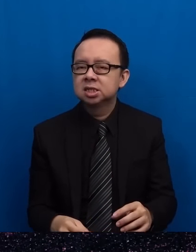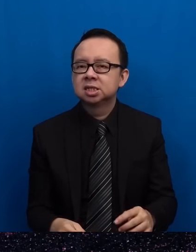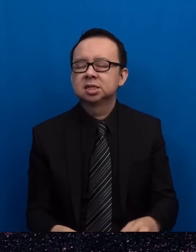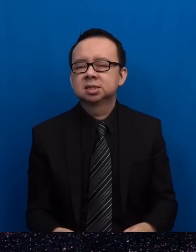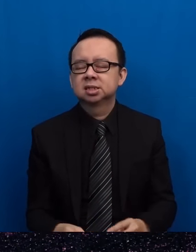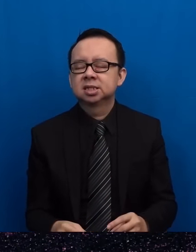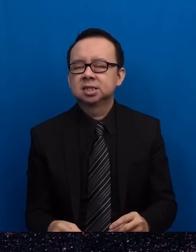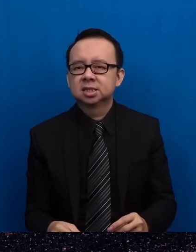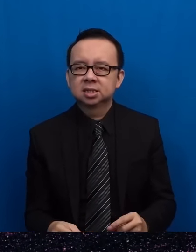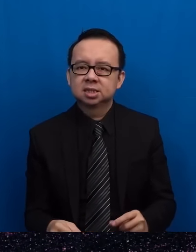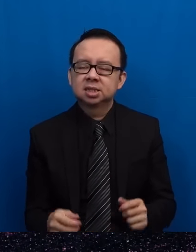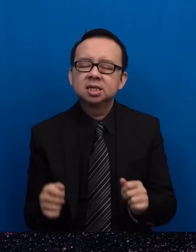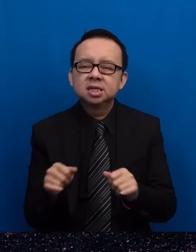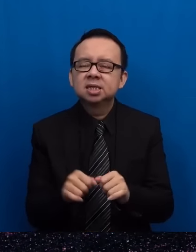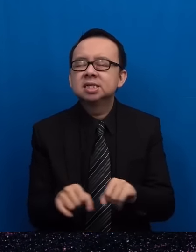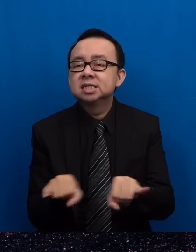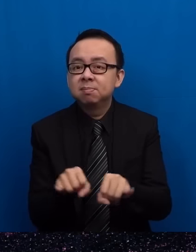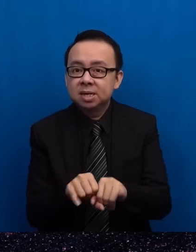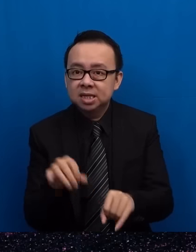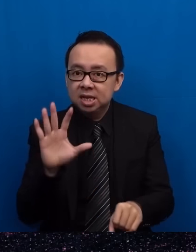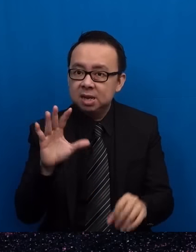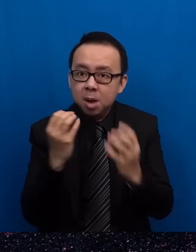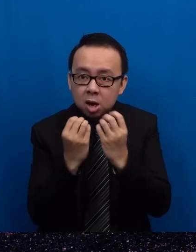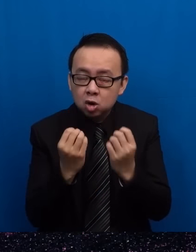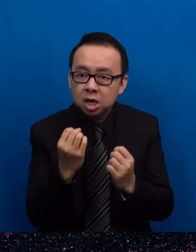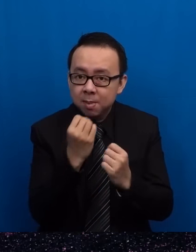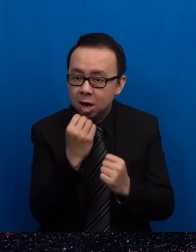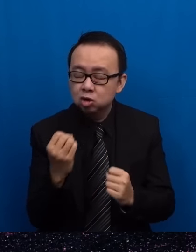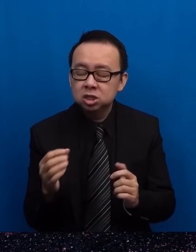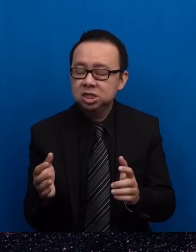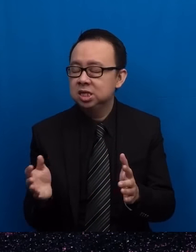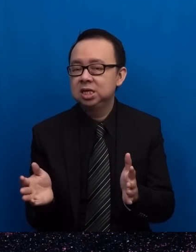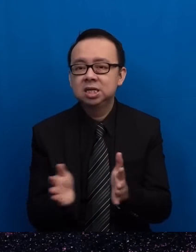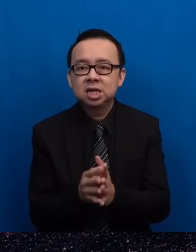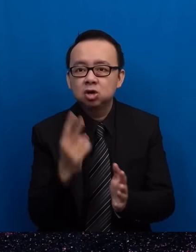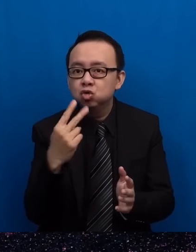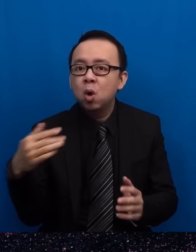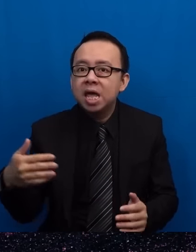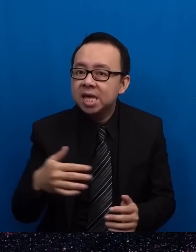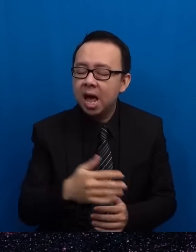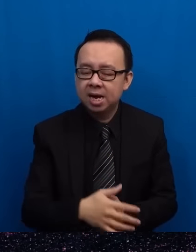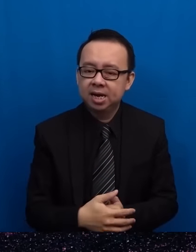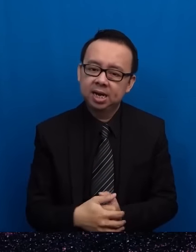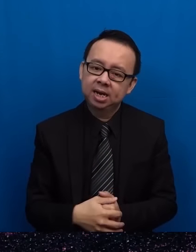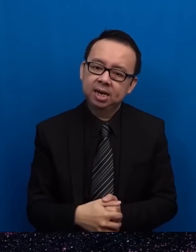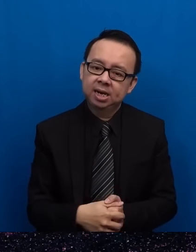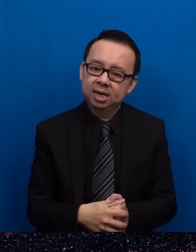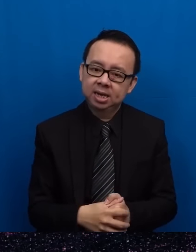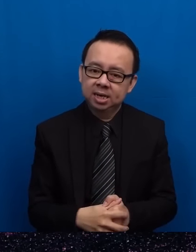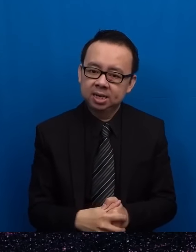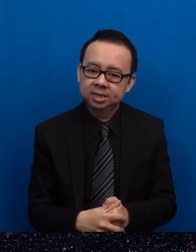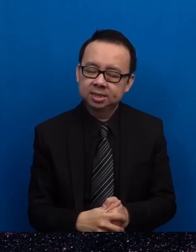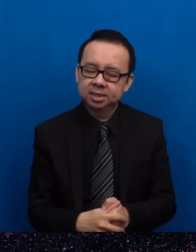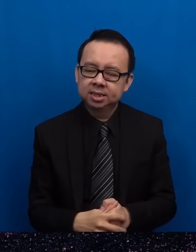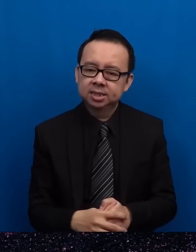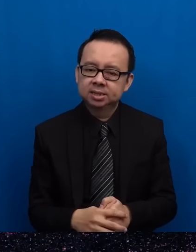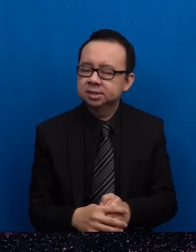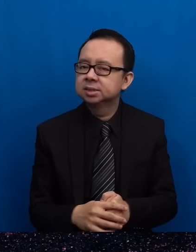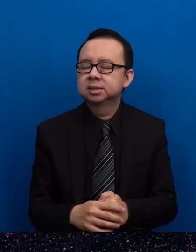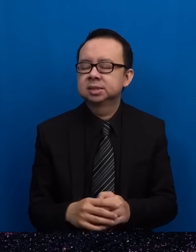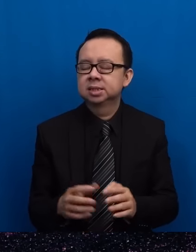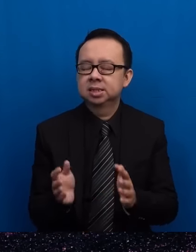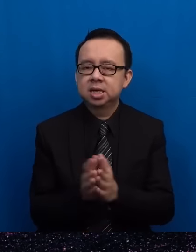5.000 laki dapat makan. Buffet dari Tuhan. Makan sepuasnya hari itu. Bahkan tapau bungkus 12 bakul